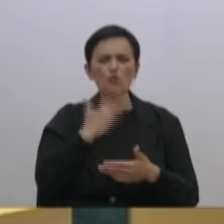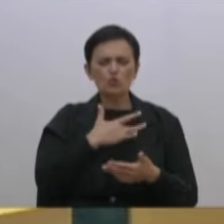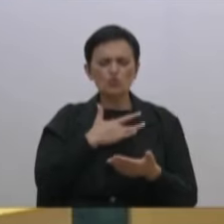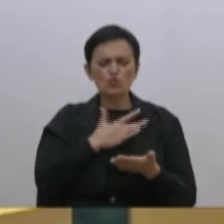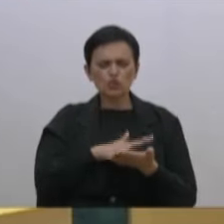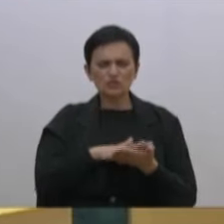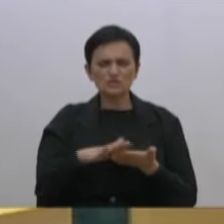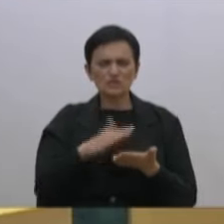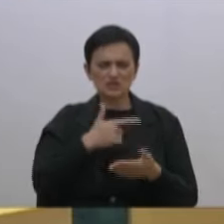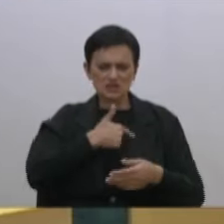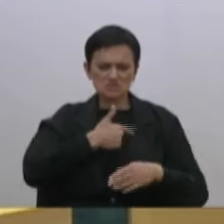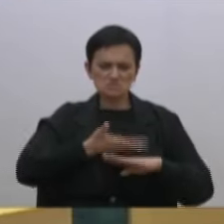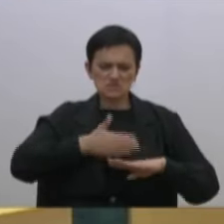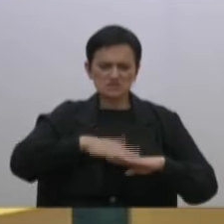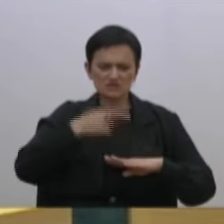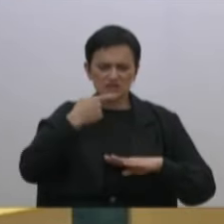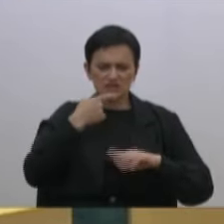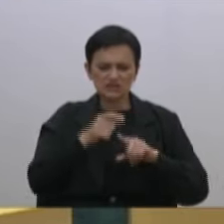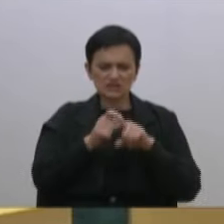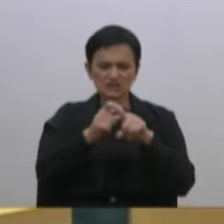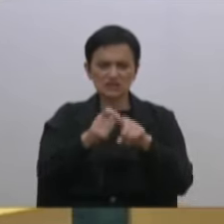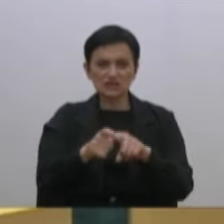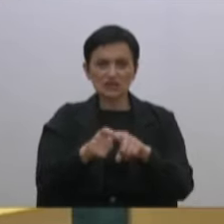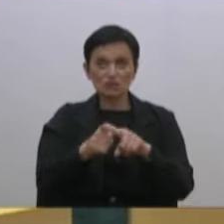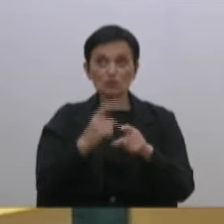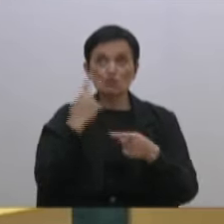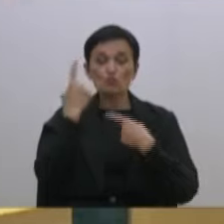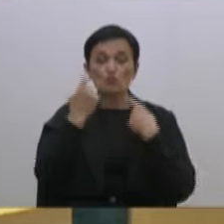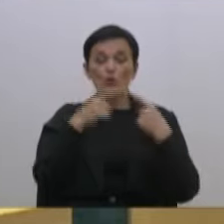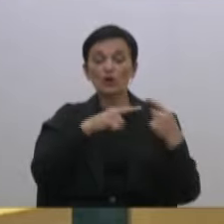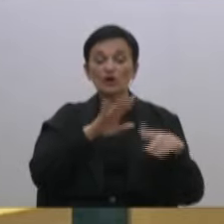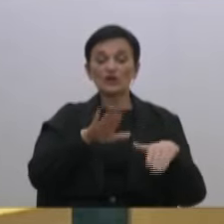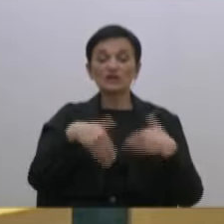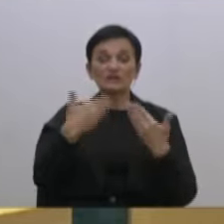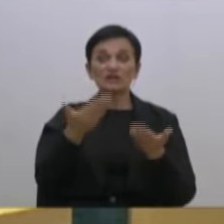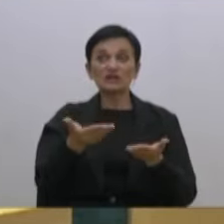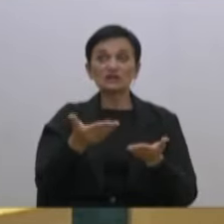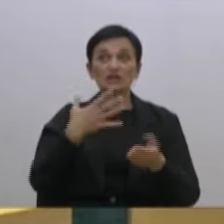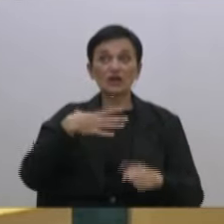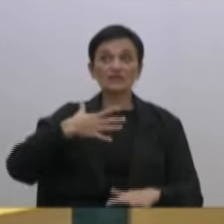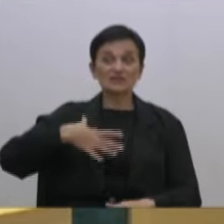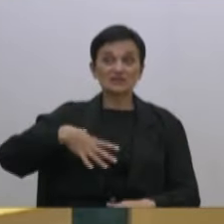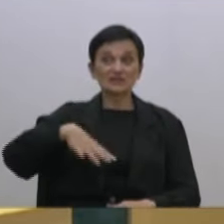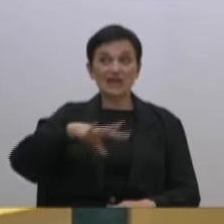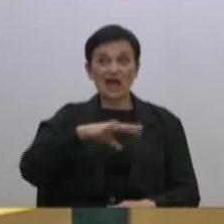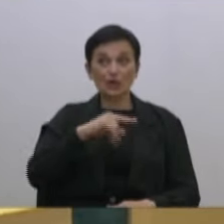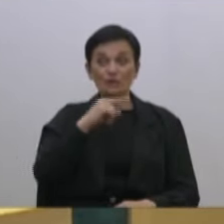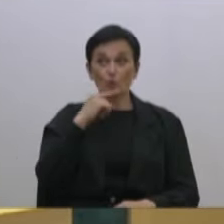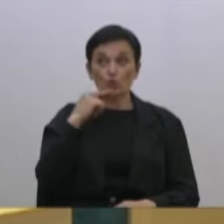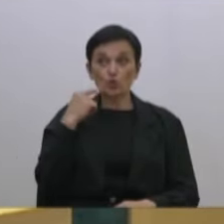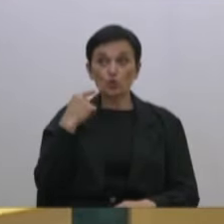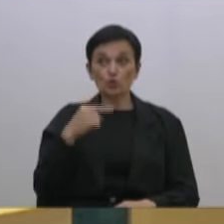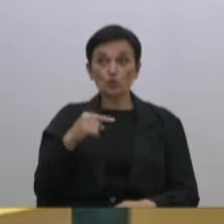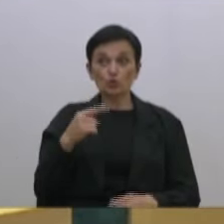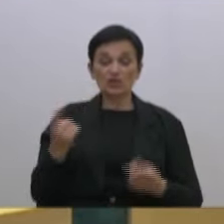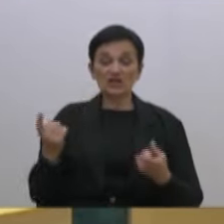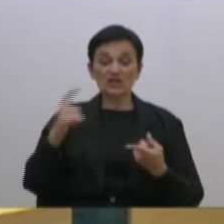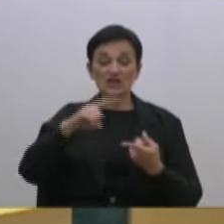მიმძიმს ამ სიტყვების თქმა, მაგრამ მოცემულობას სთავაზობენ რომლის მიხედვითაც საქართველოში რუსეთის